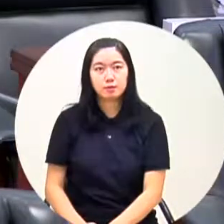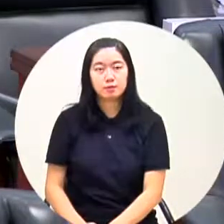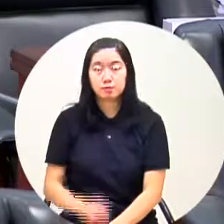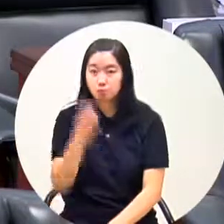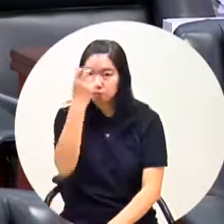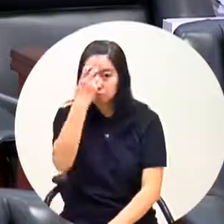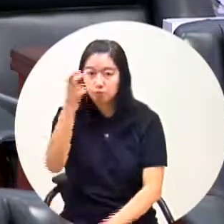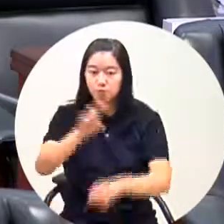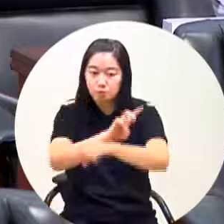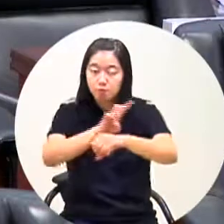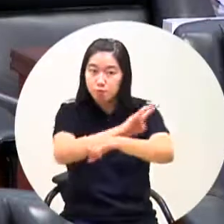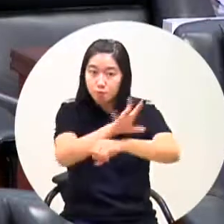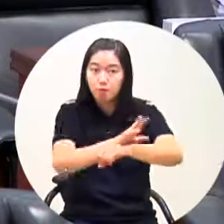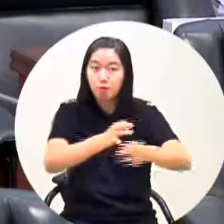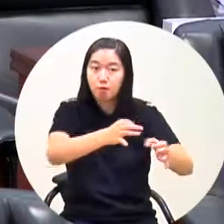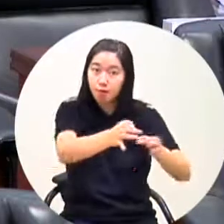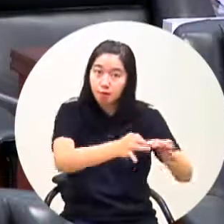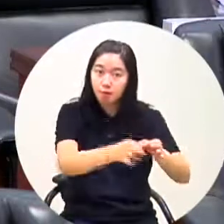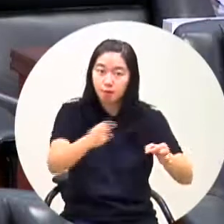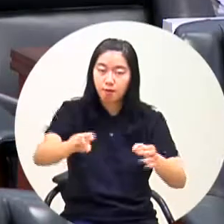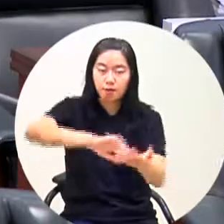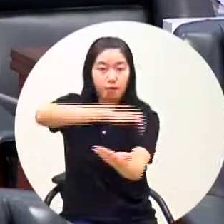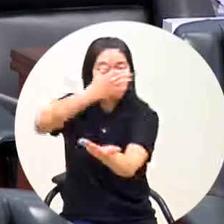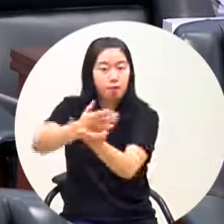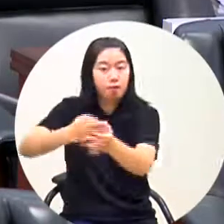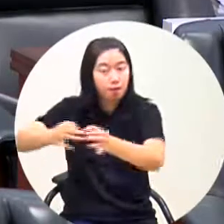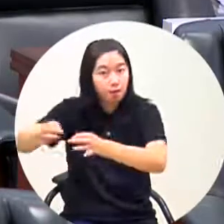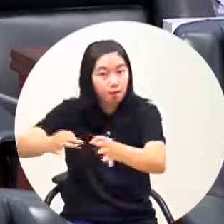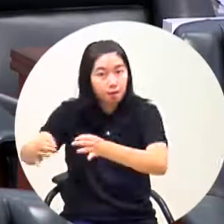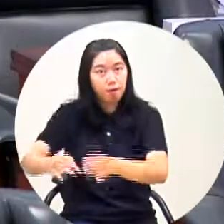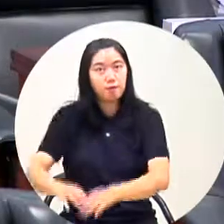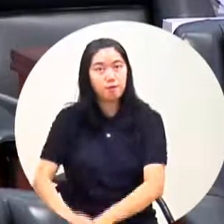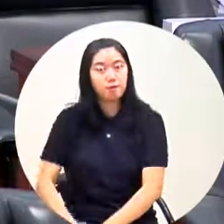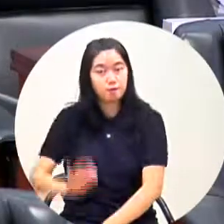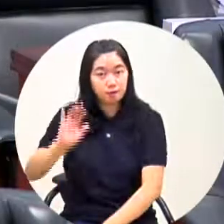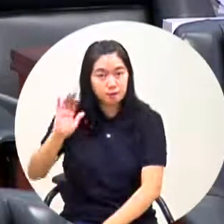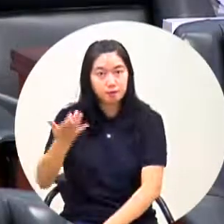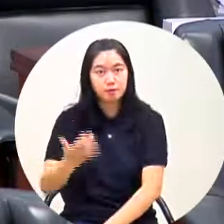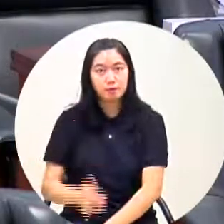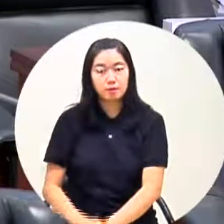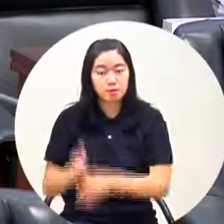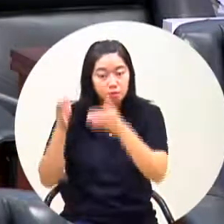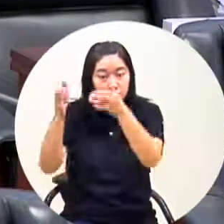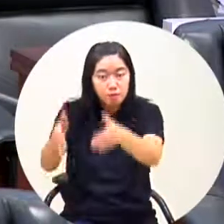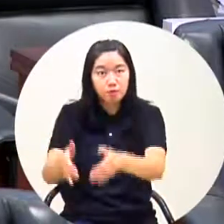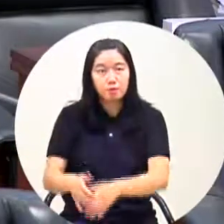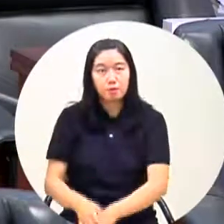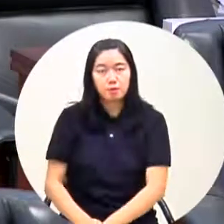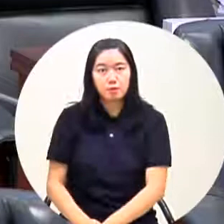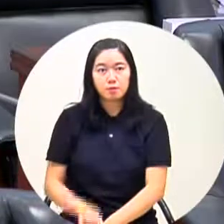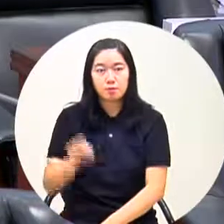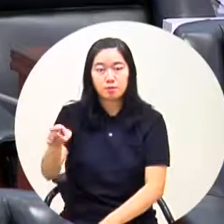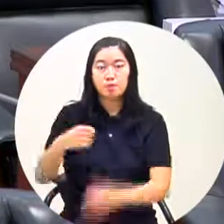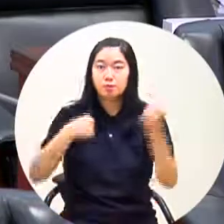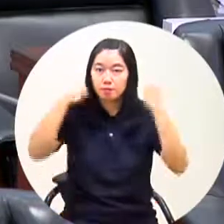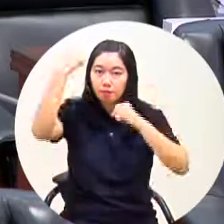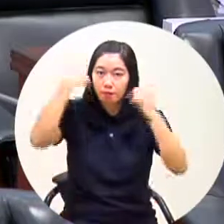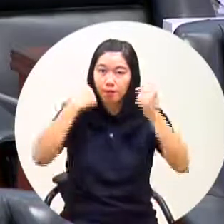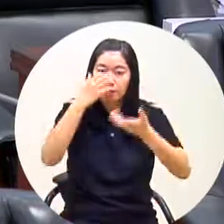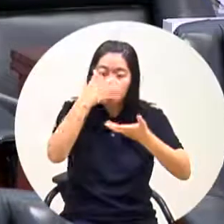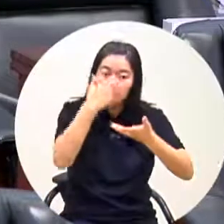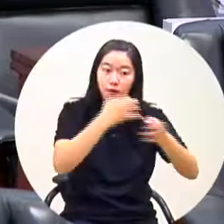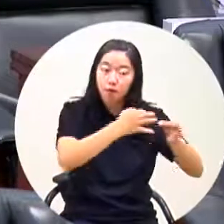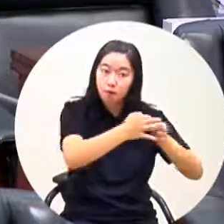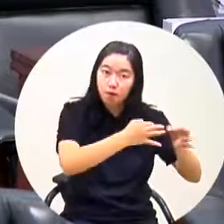市或者是大的厂商嘛，可是针对我们的早餐店还有我们